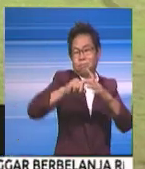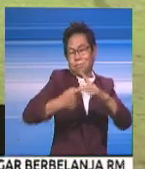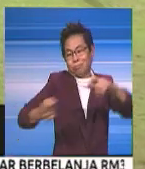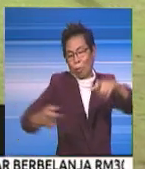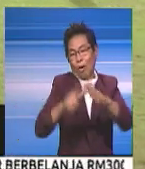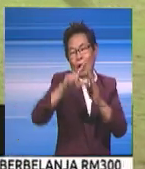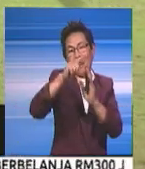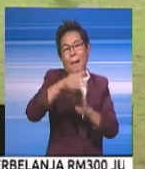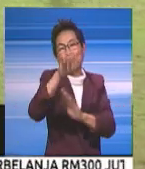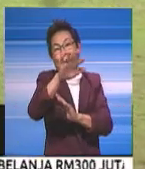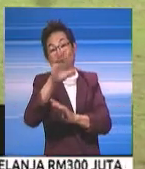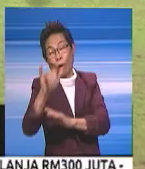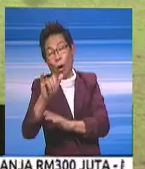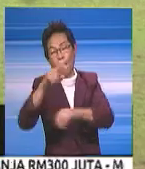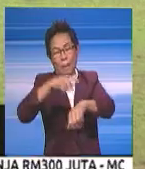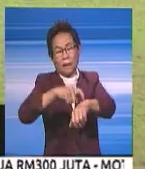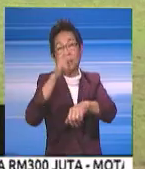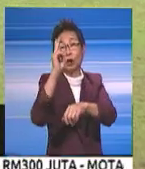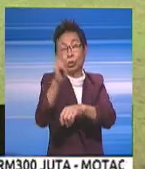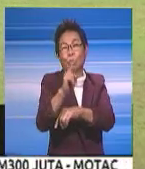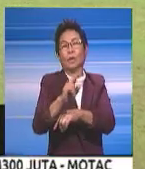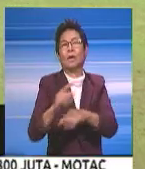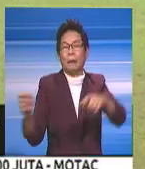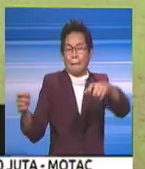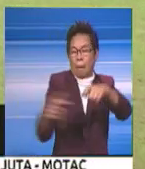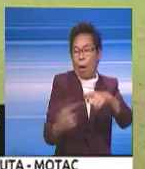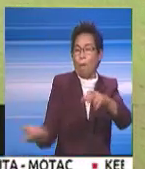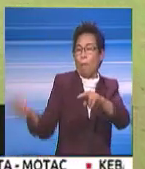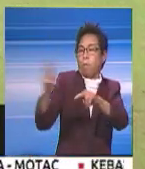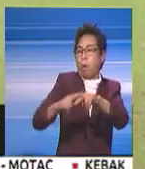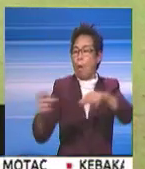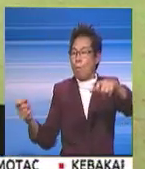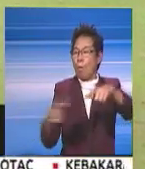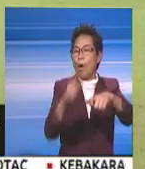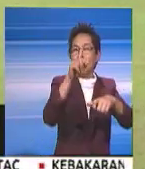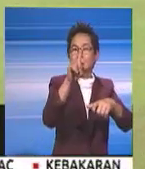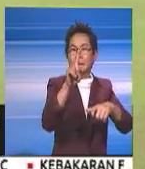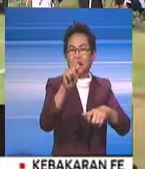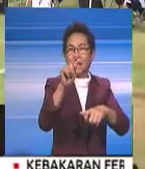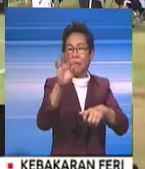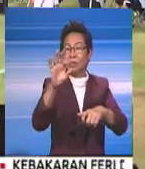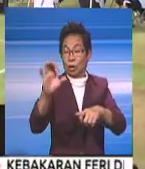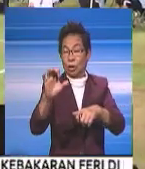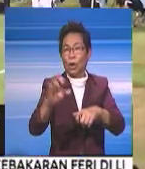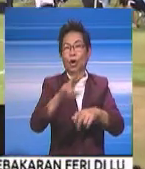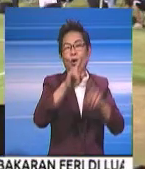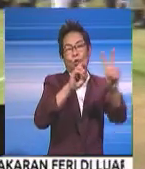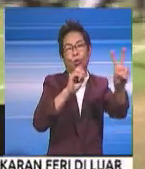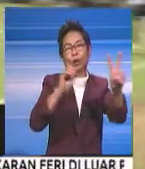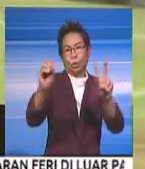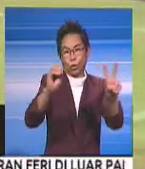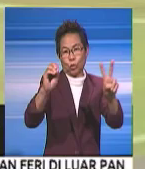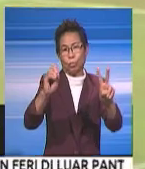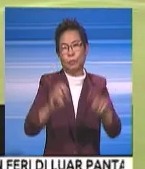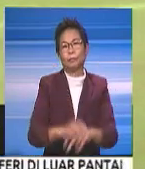Minit ke-56 babak kedua, Cece menggandakan jaringan untuk TFC selesa 2-0.